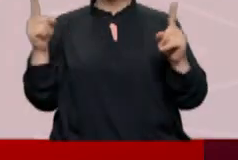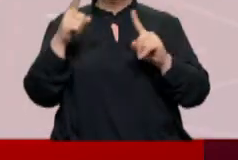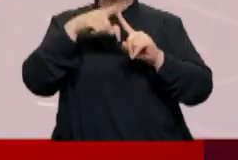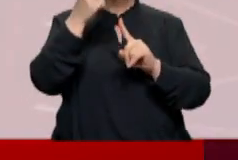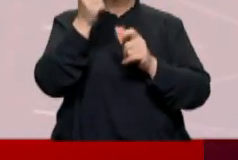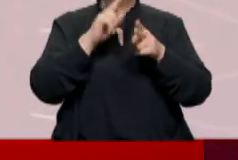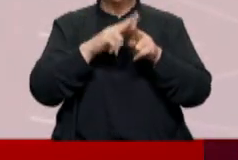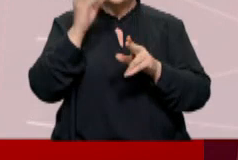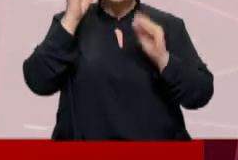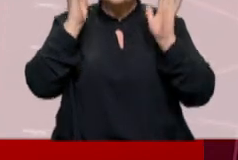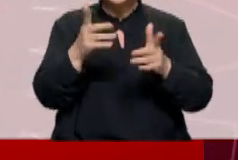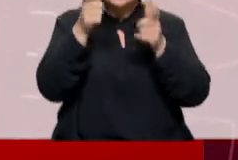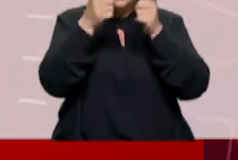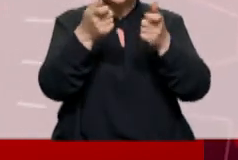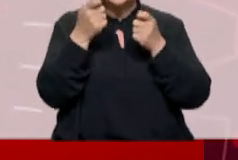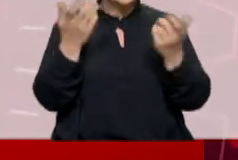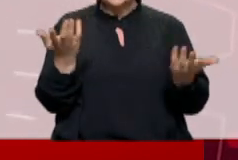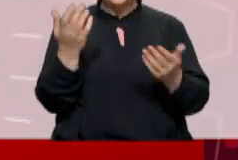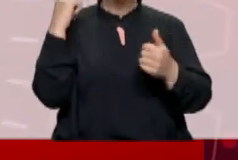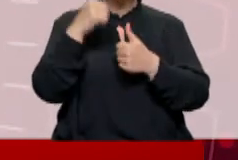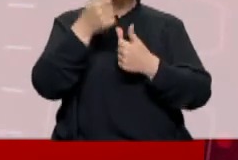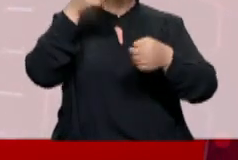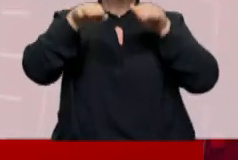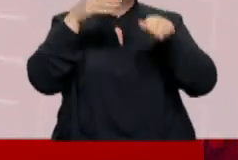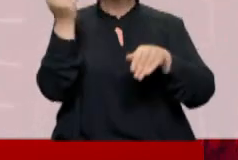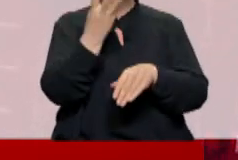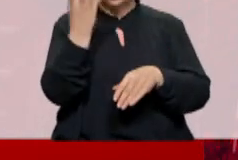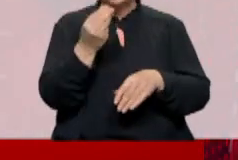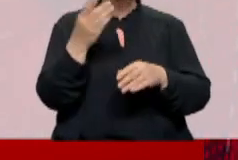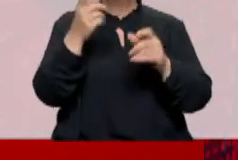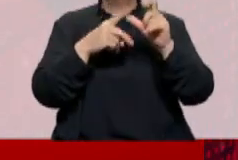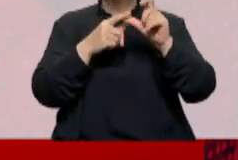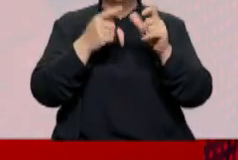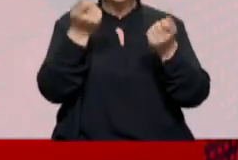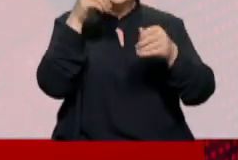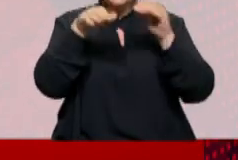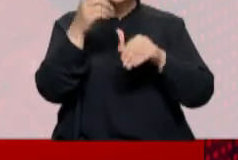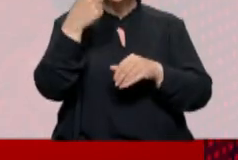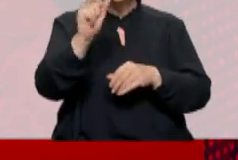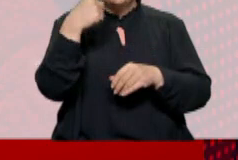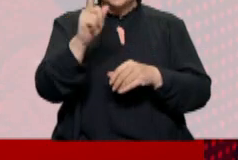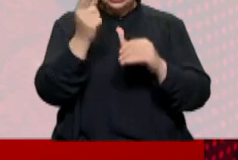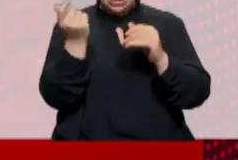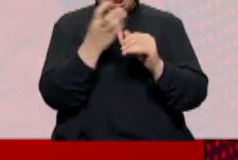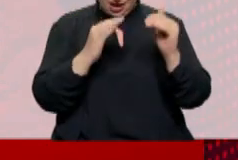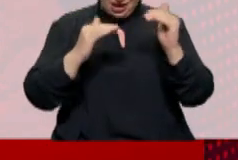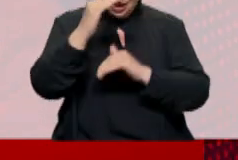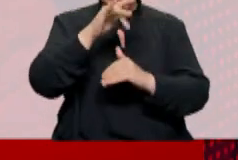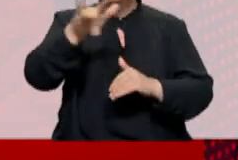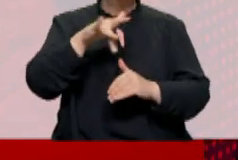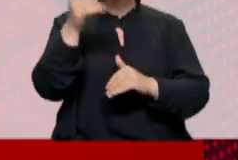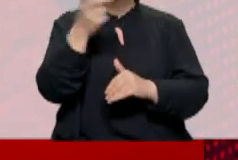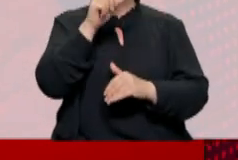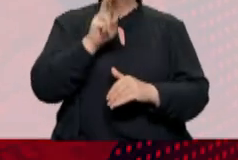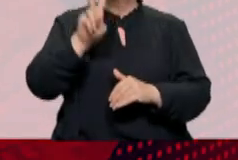TÜİK'in verilerinde en çok dikkat çekense yine istihdam sayısı oldu. Çünkü Şubat'ta istihdam 90 bin kişi artarken işsiz